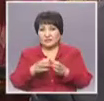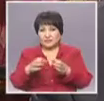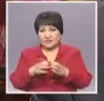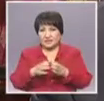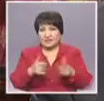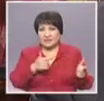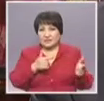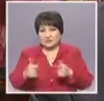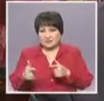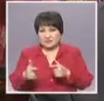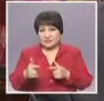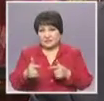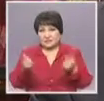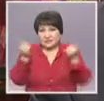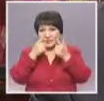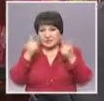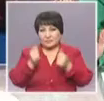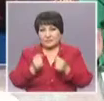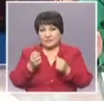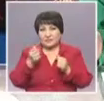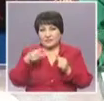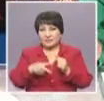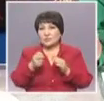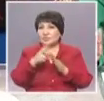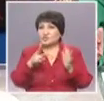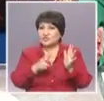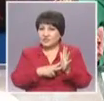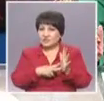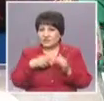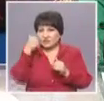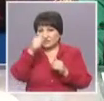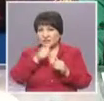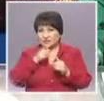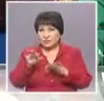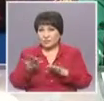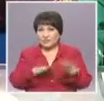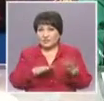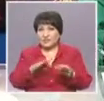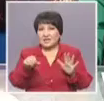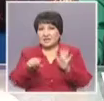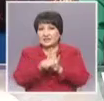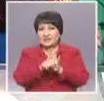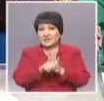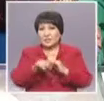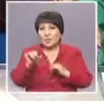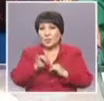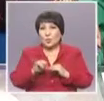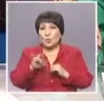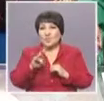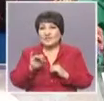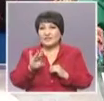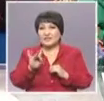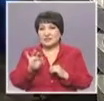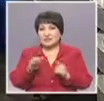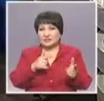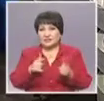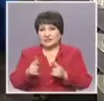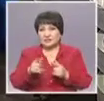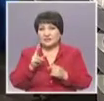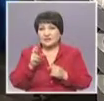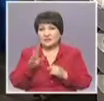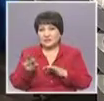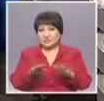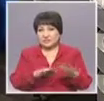болады. Ал жалпы 2017 жылы өтетін қысқы универсиадаға дайындық қалай жүріп жатыр? Қанша спорт түрінен өтеді осы халыққа